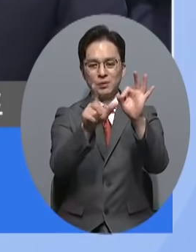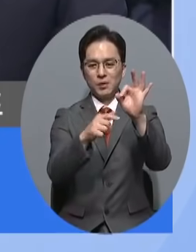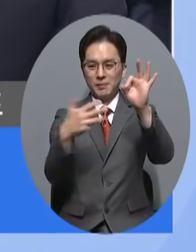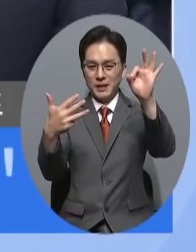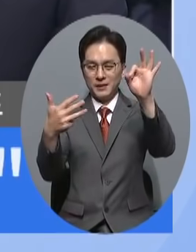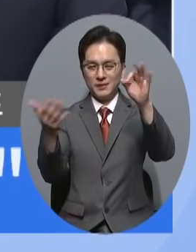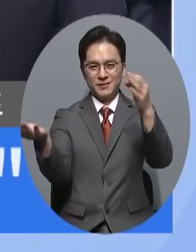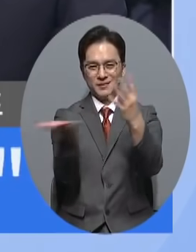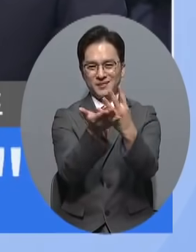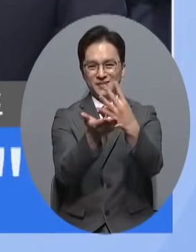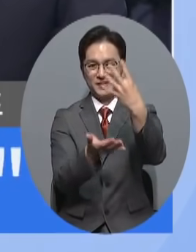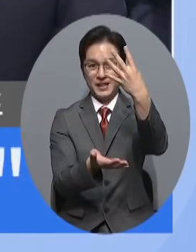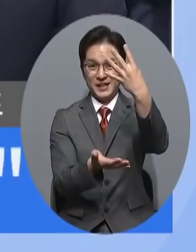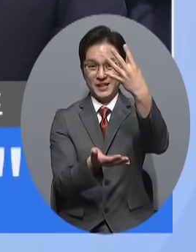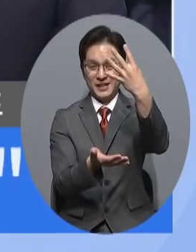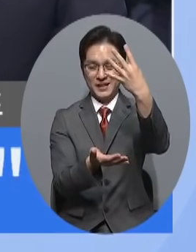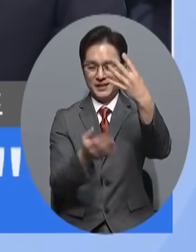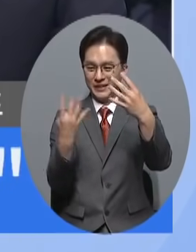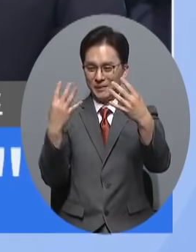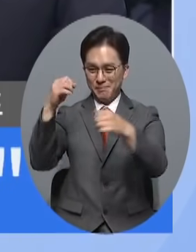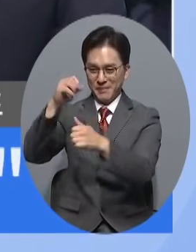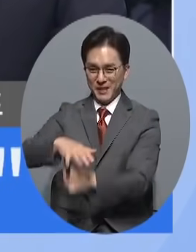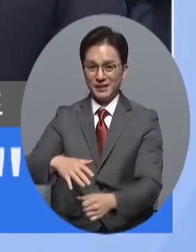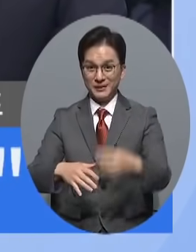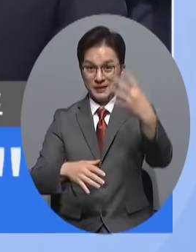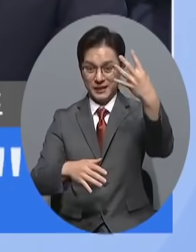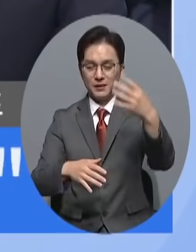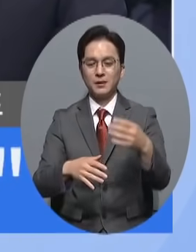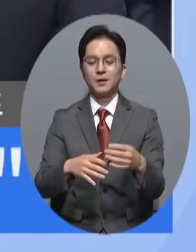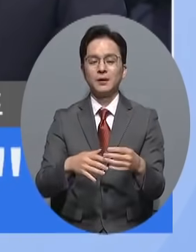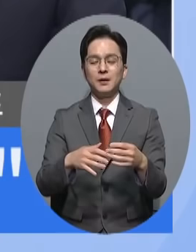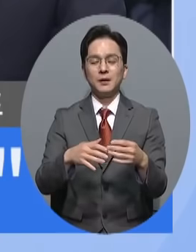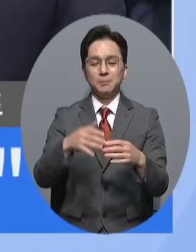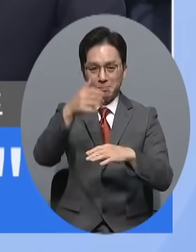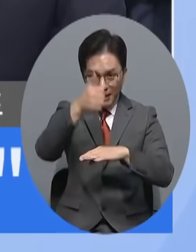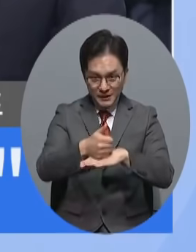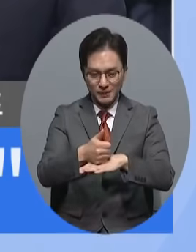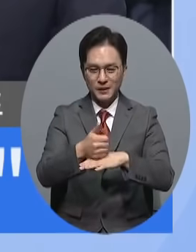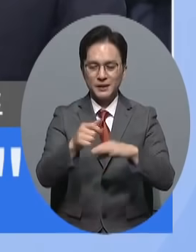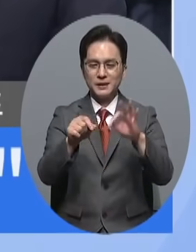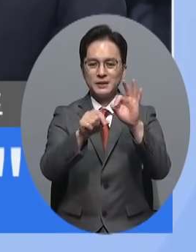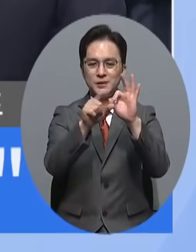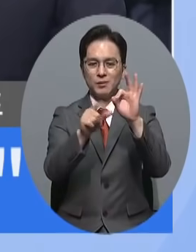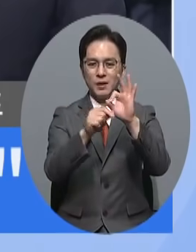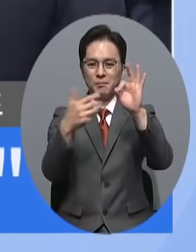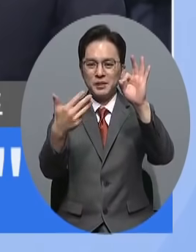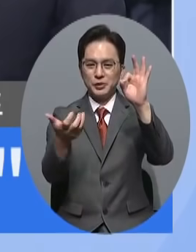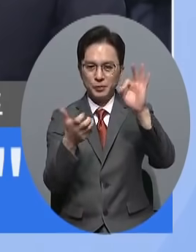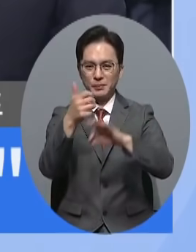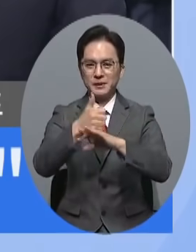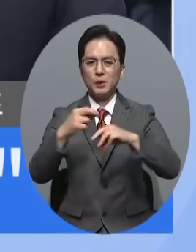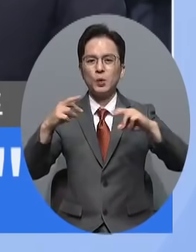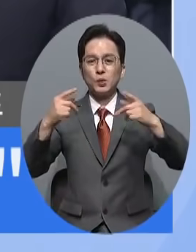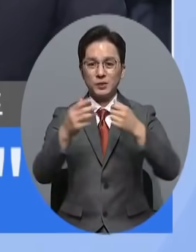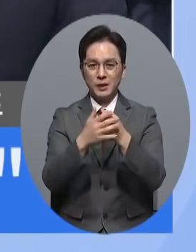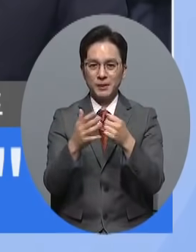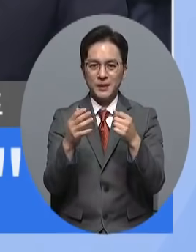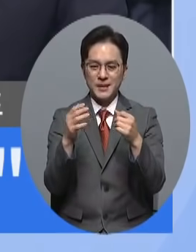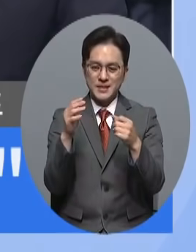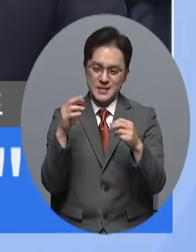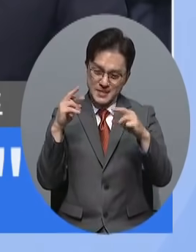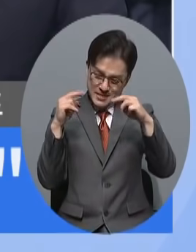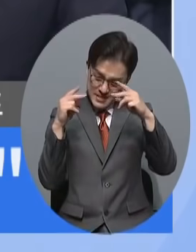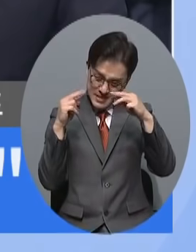지점을 지적한 거죠. 이제 홍 후보 같은 경우, 홍준표 후보 같은 경우에는 당대표로서의 유세를